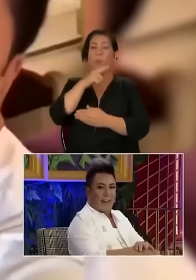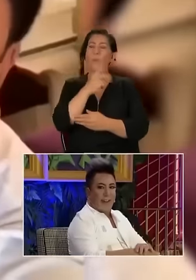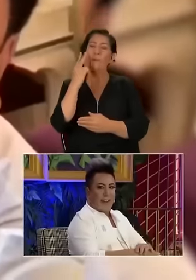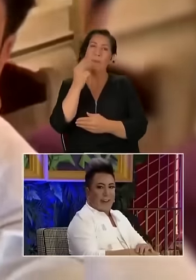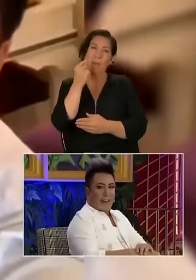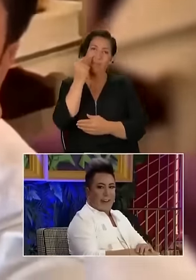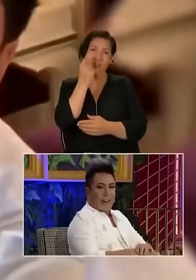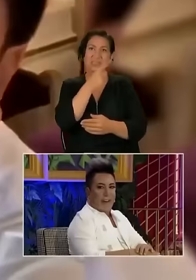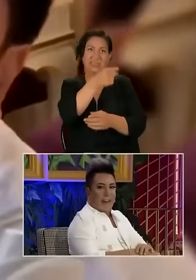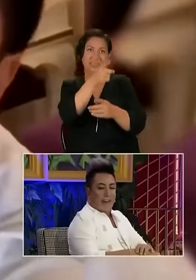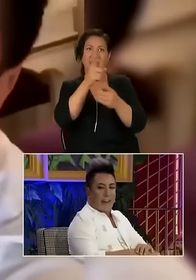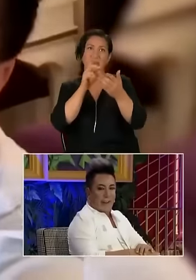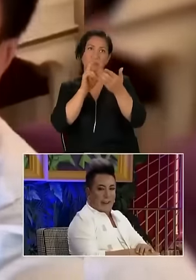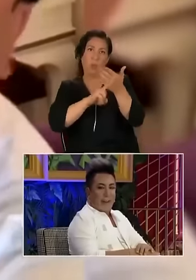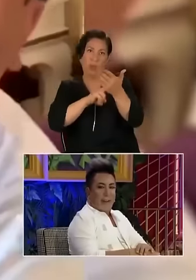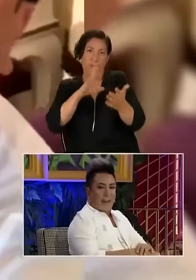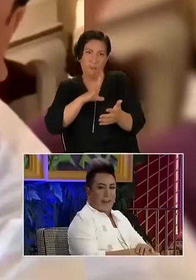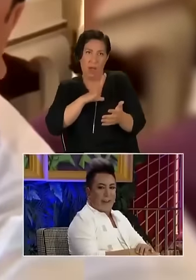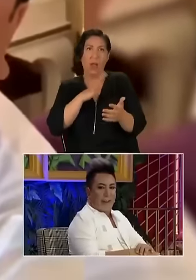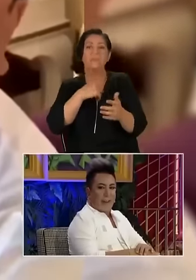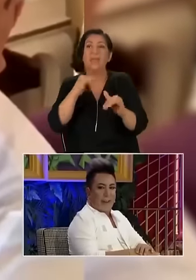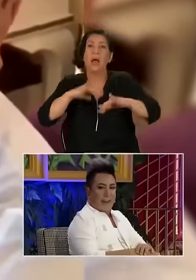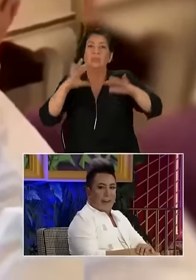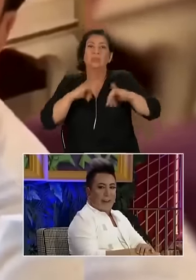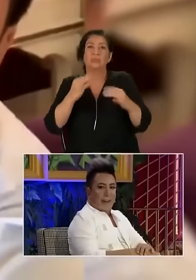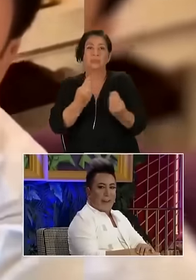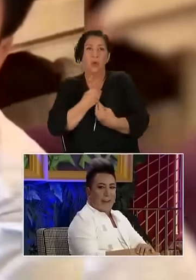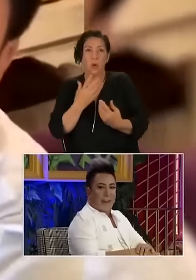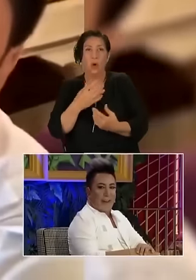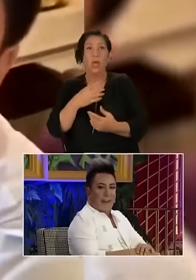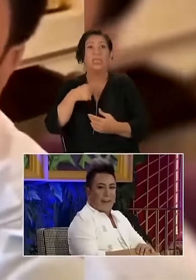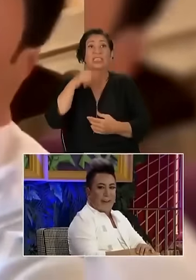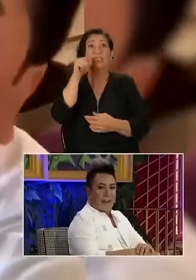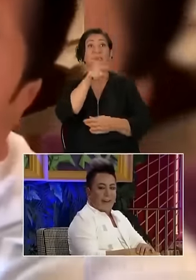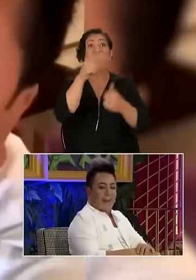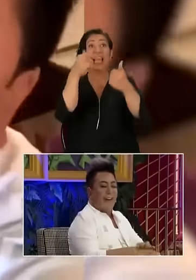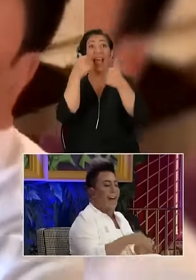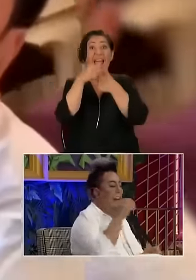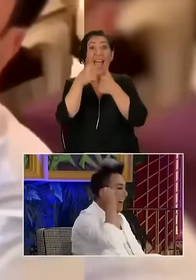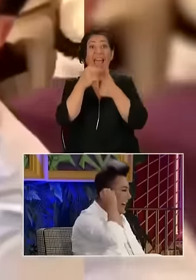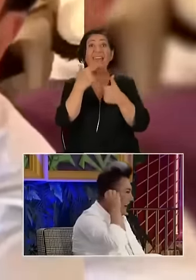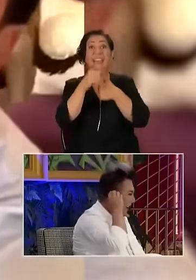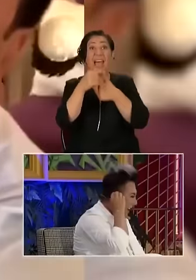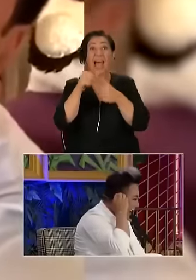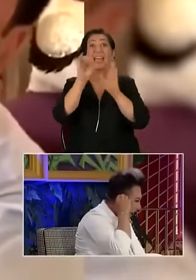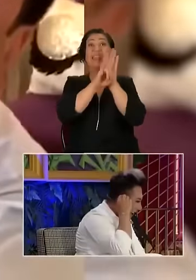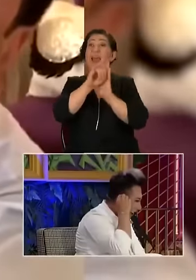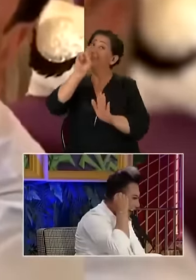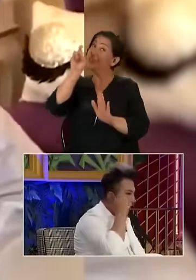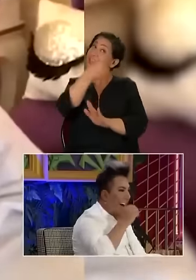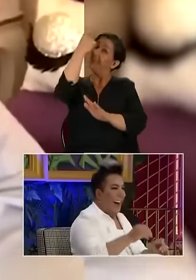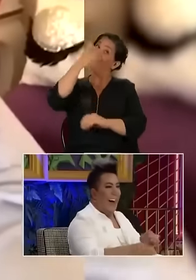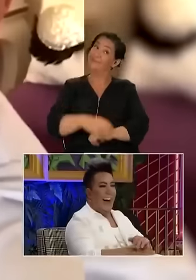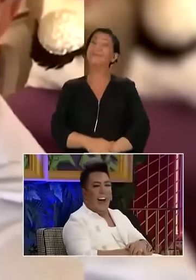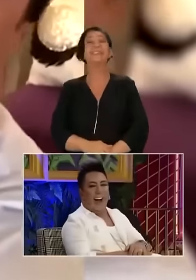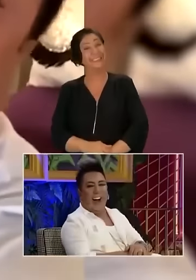beyefendi sizin sayfanızı takipçiniz bizi rahatsız ediyor diye. Şimdi senin karının Instagram'ını